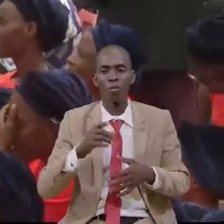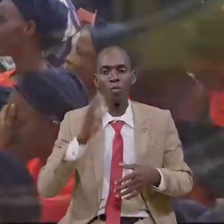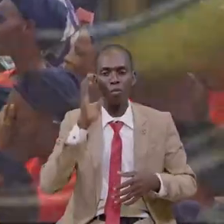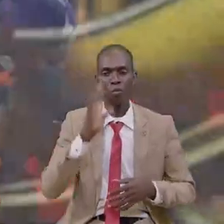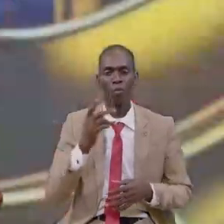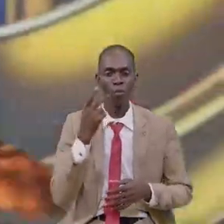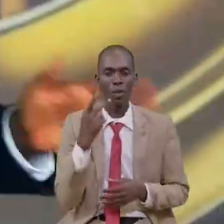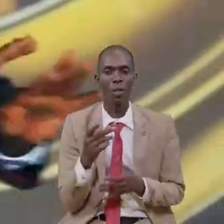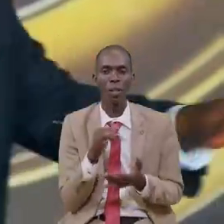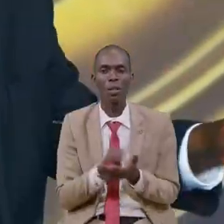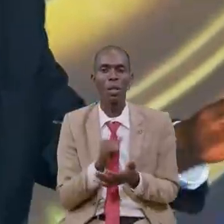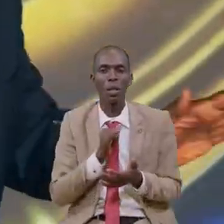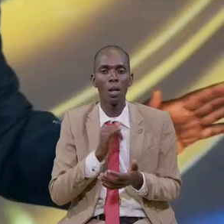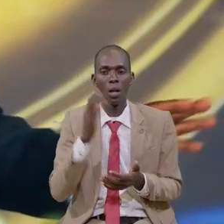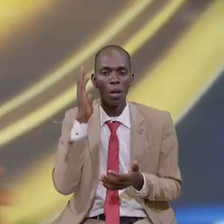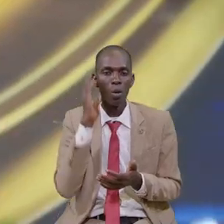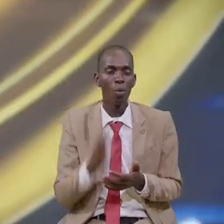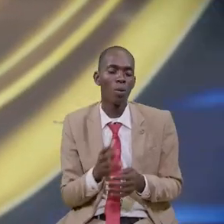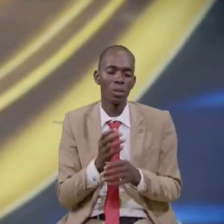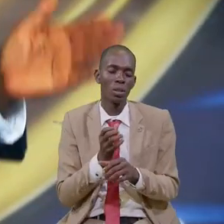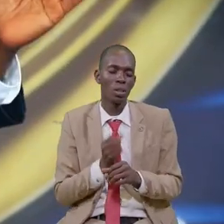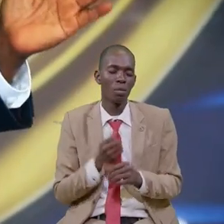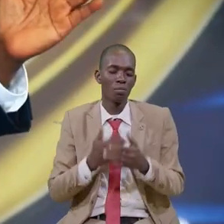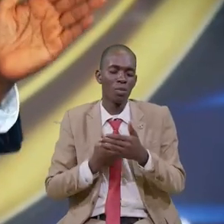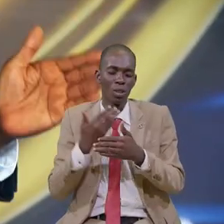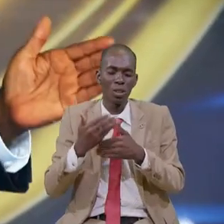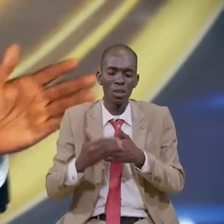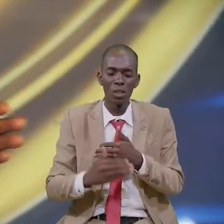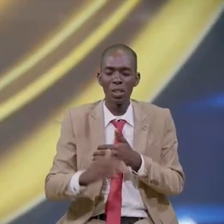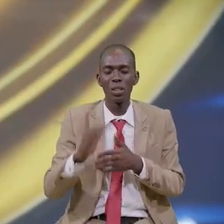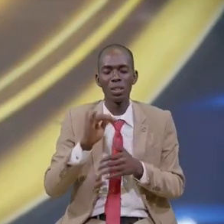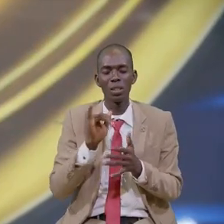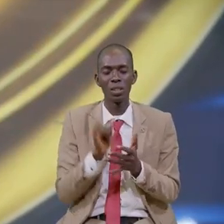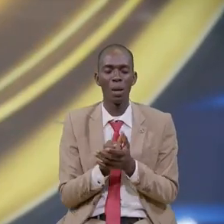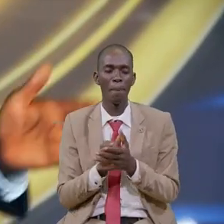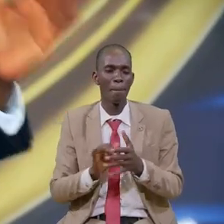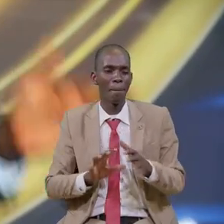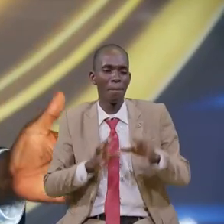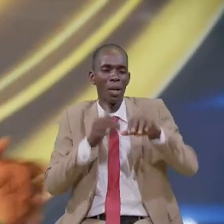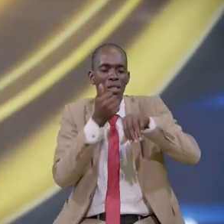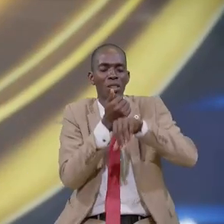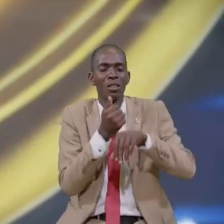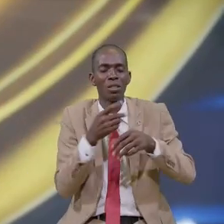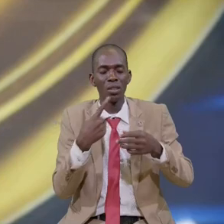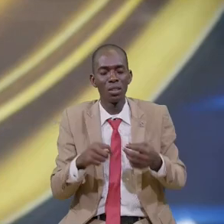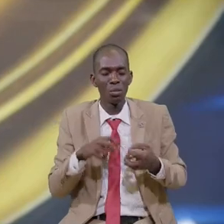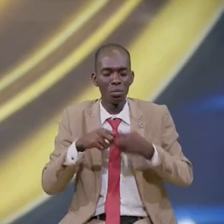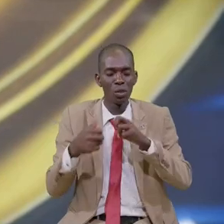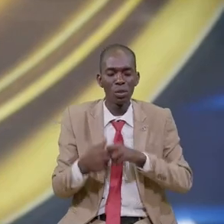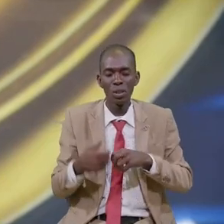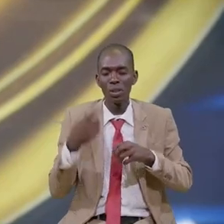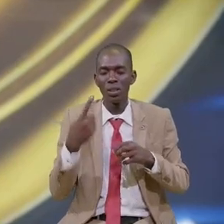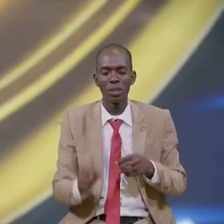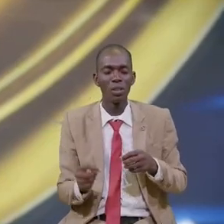vais aller au-delà de toutes ces montagnes, la position de cette montagne, la pression de